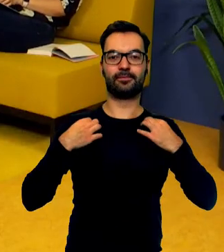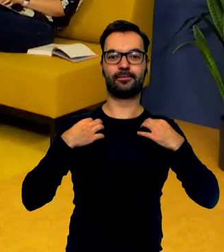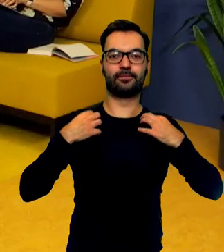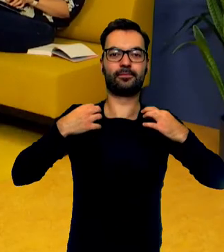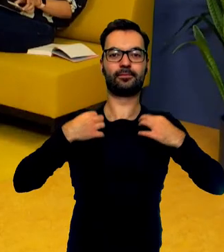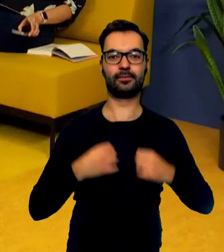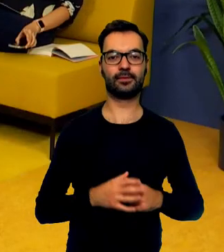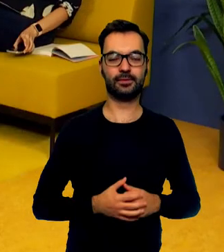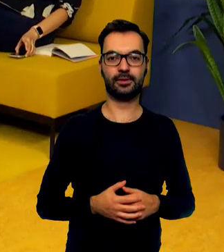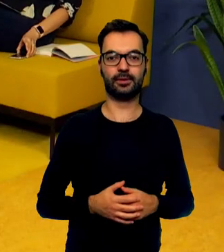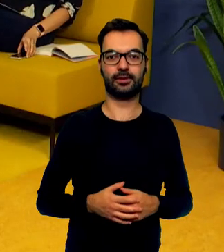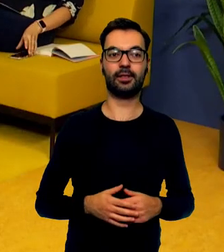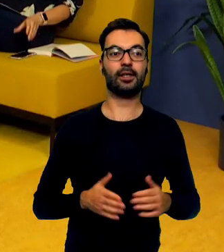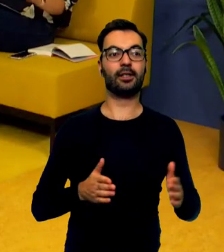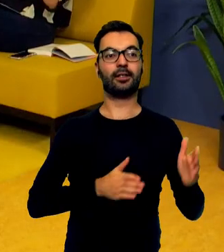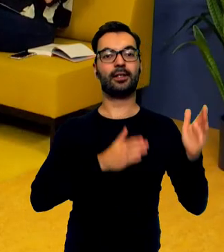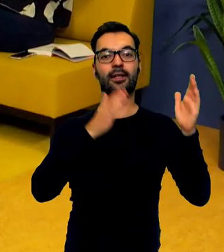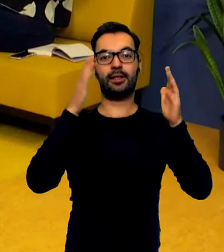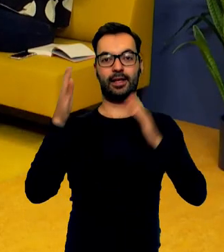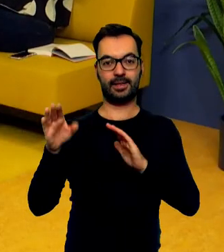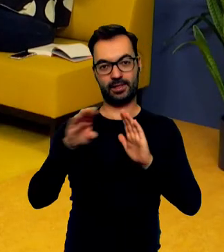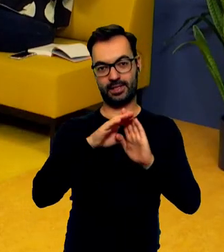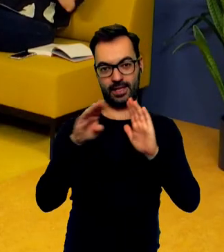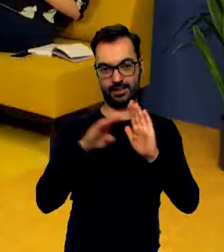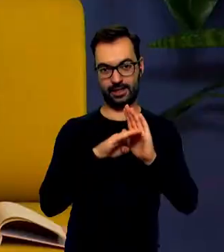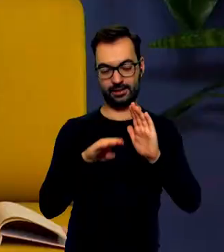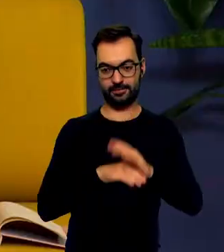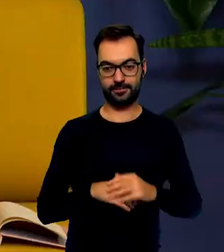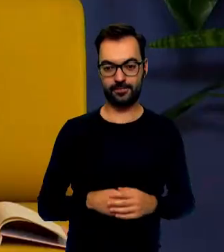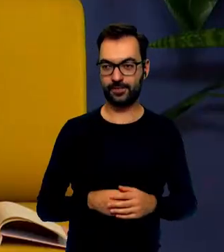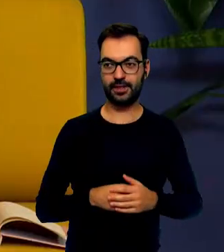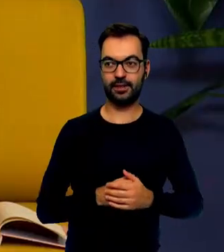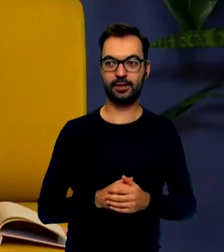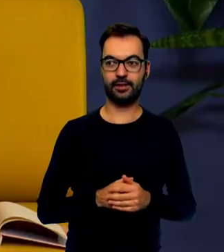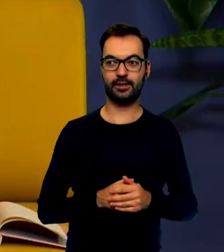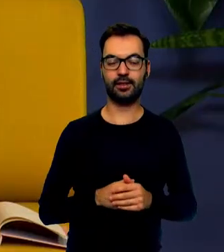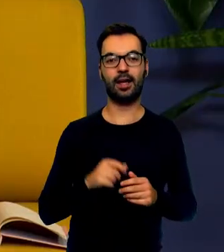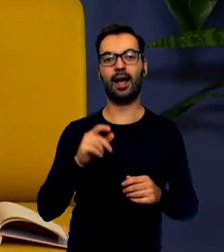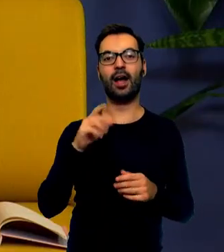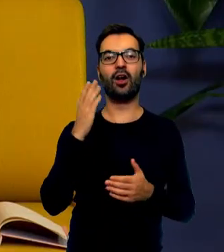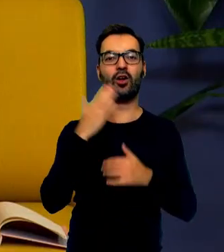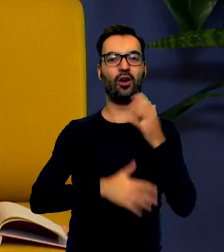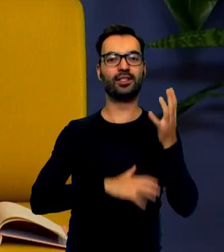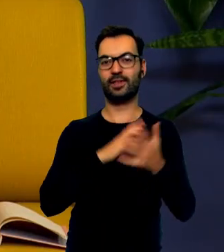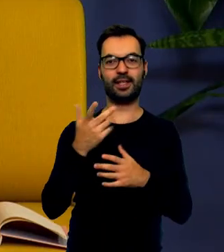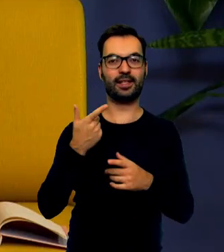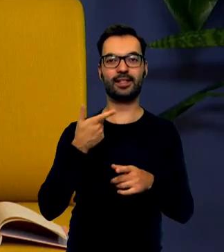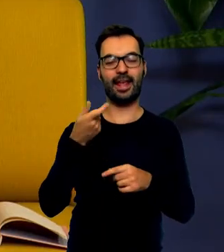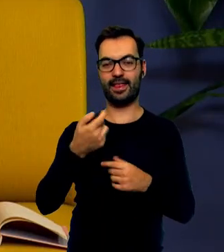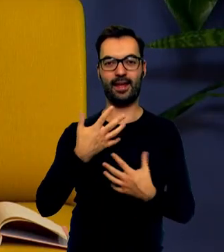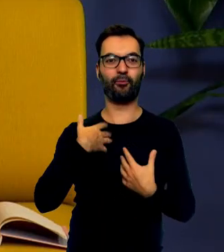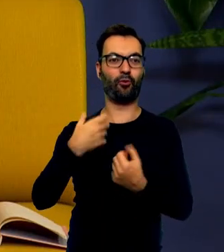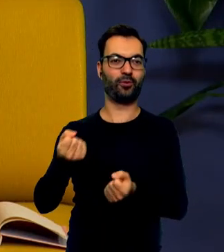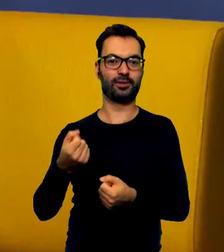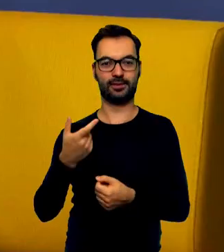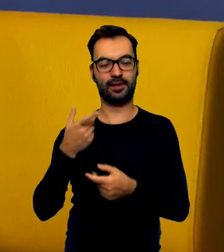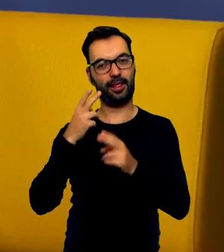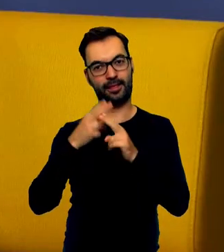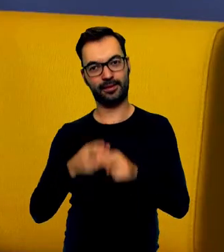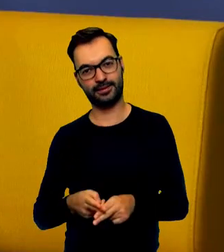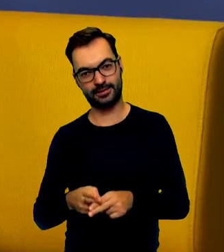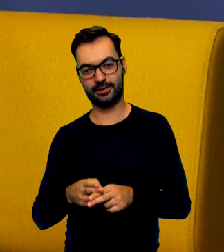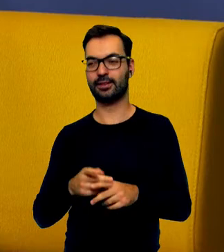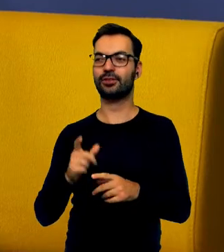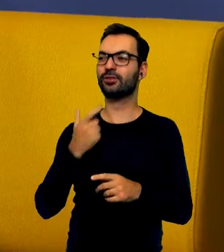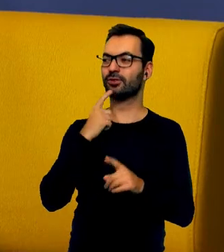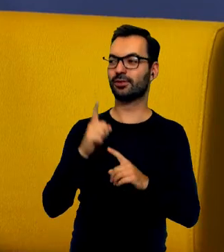ci przekazuję na bieżąco. To zajmijmy się kolejną regułą. Nie daj się uwieść apokalipsie. Co się kryje za tym wyzwaniem? No, to